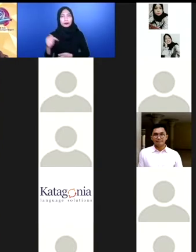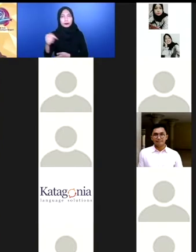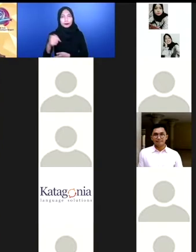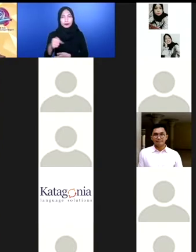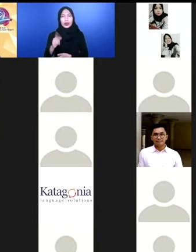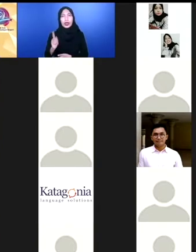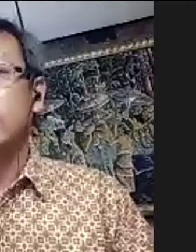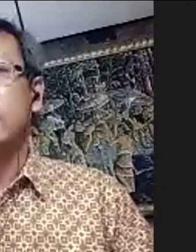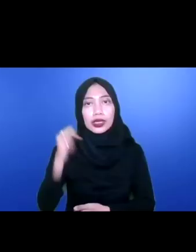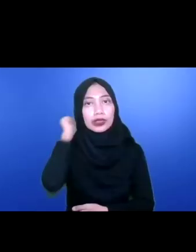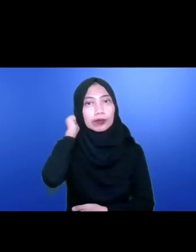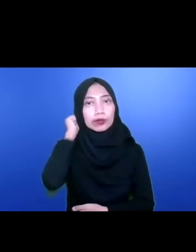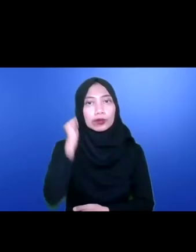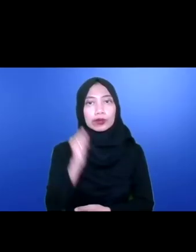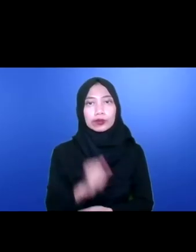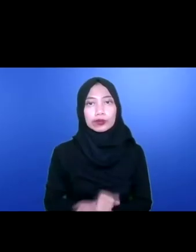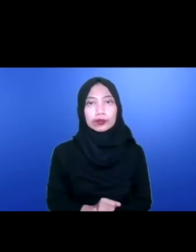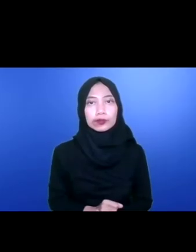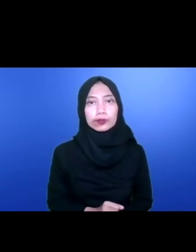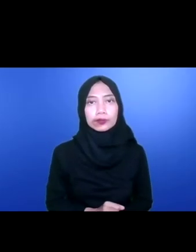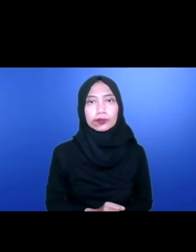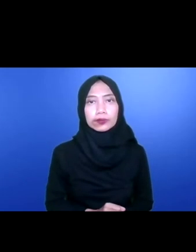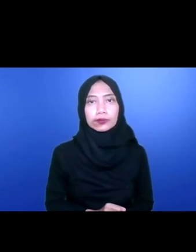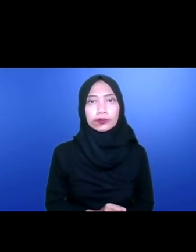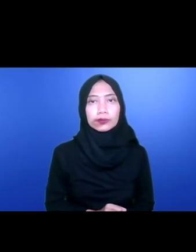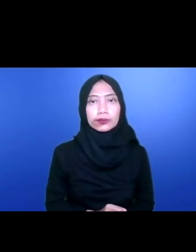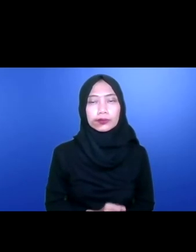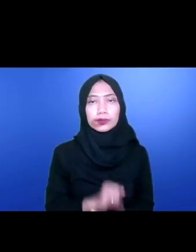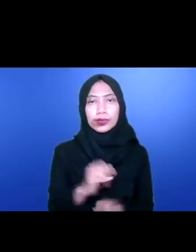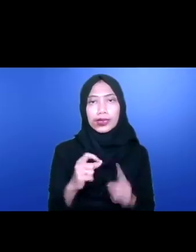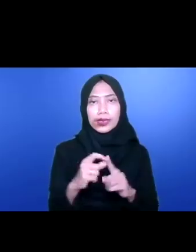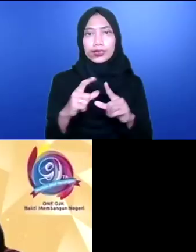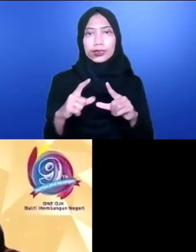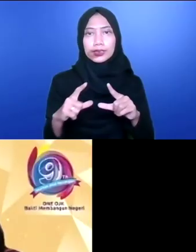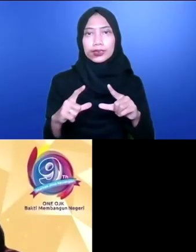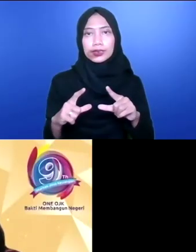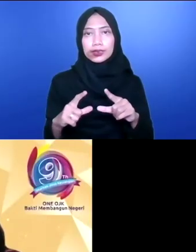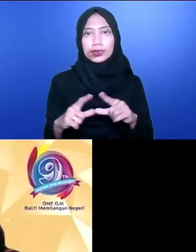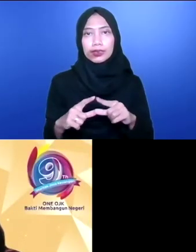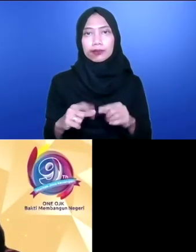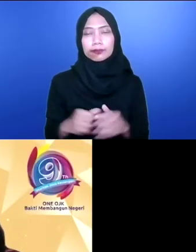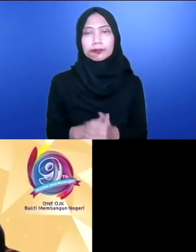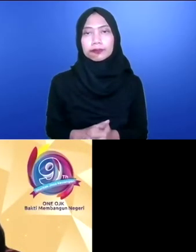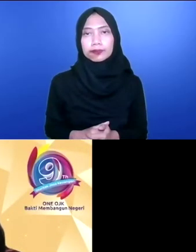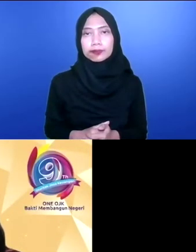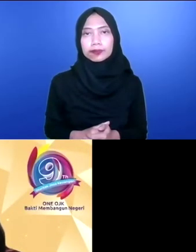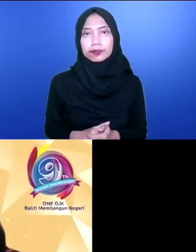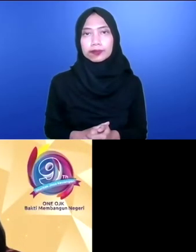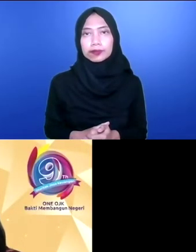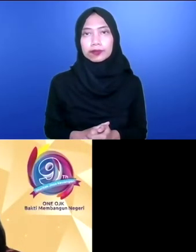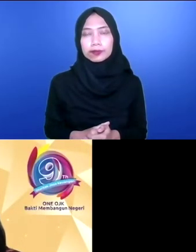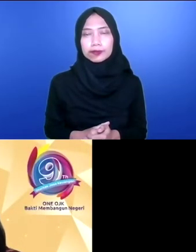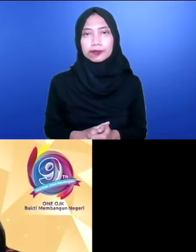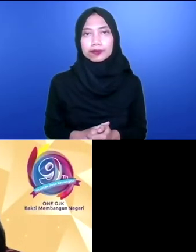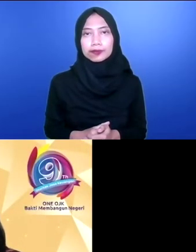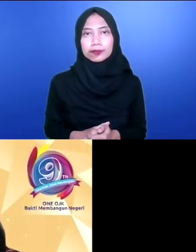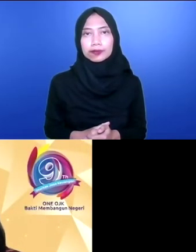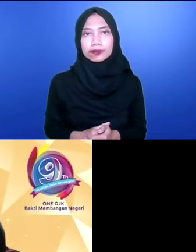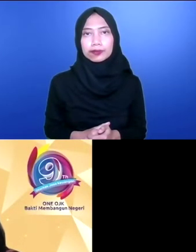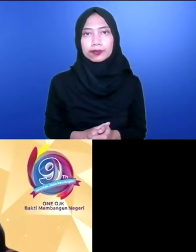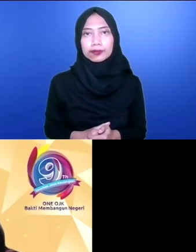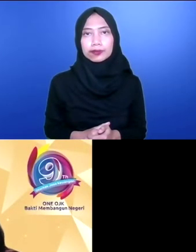Ibu Ida Rumondang, peneliti senior dari Departemen Riset Sektor Jasa Keuangan Otoritas Jasa